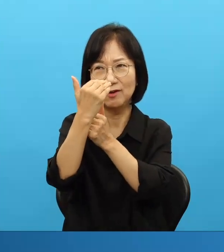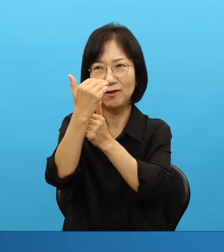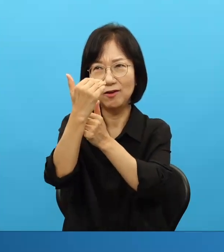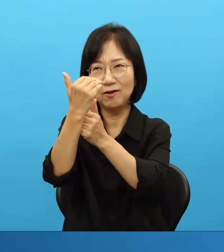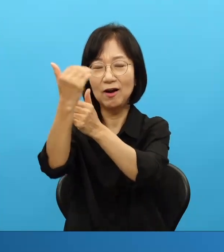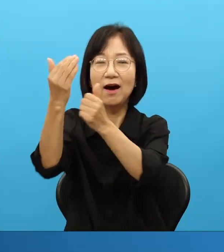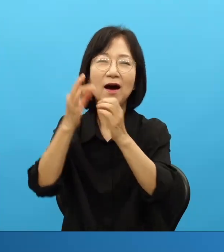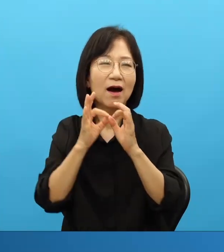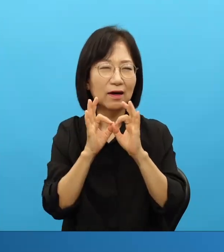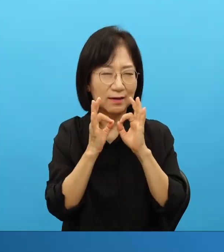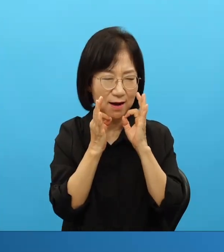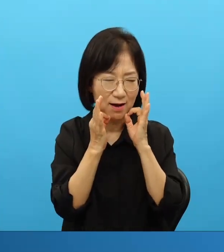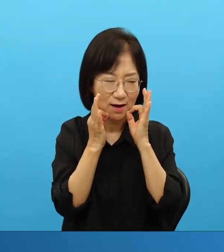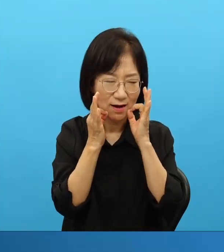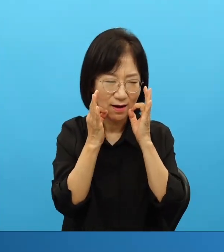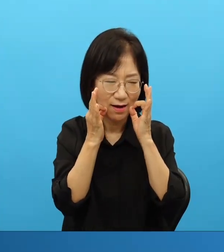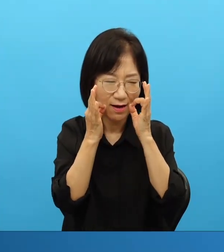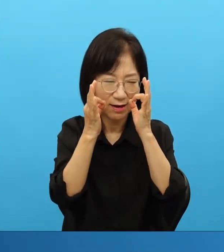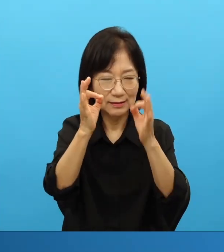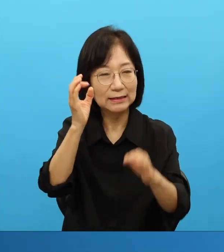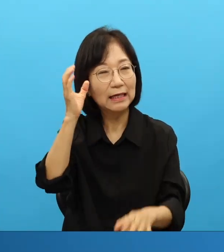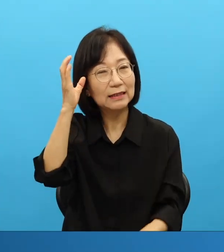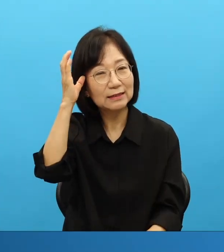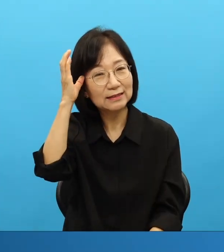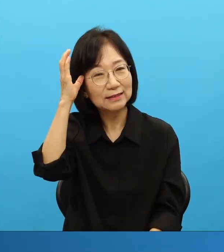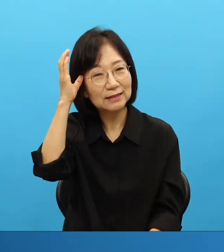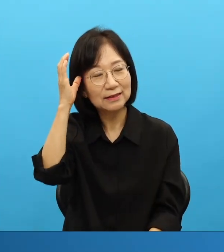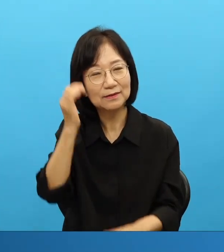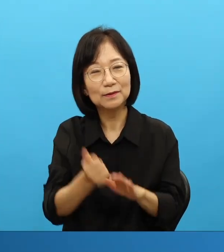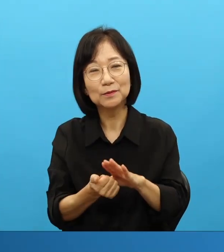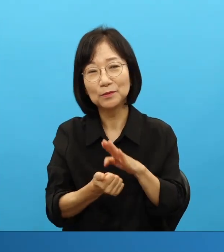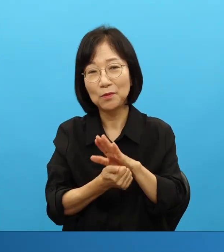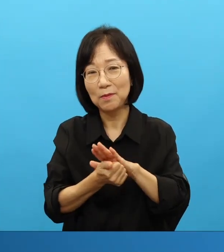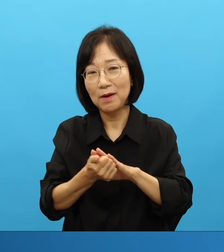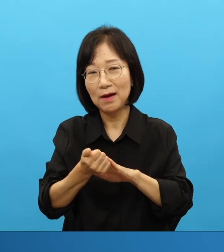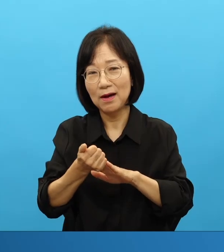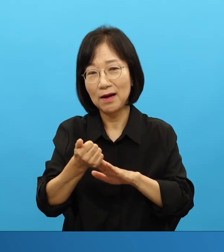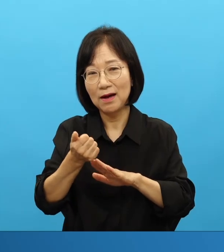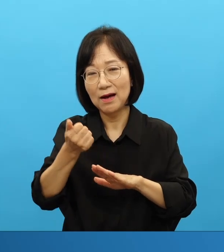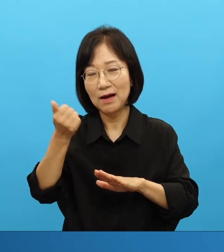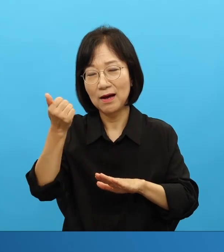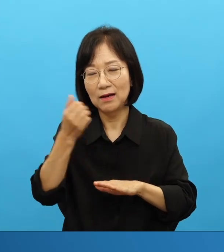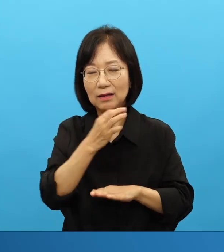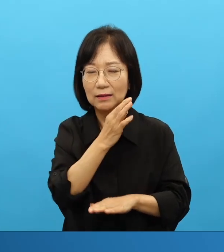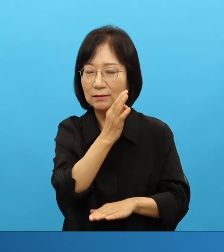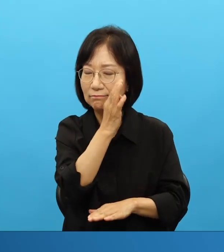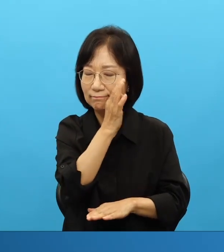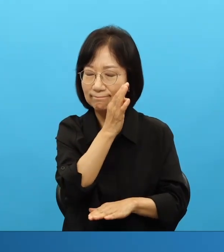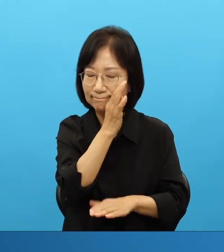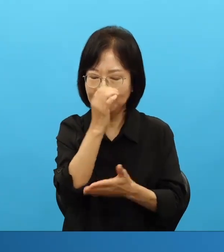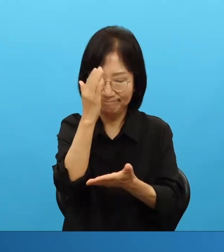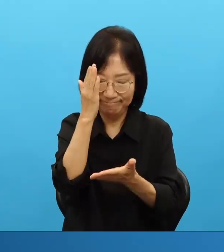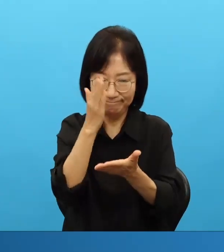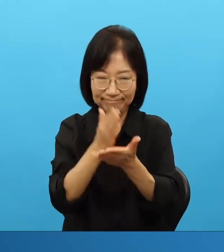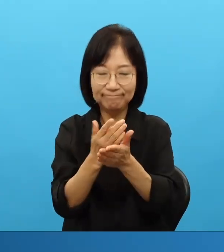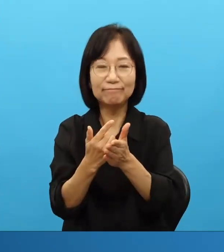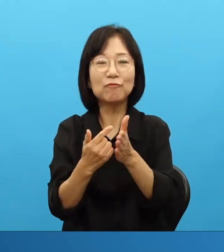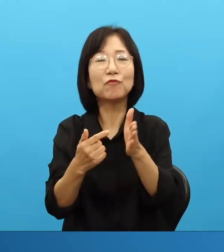간절한 기대와 소망 부끄럽지 않게